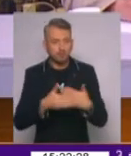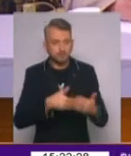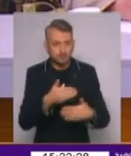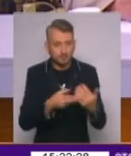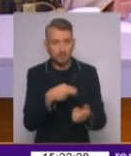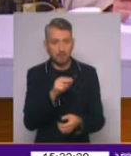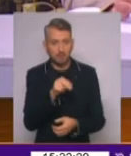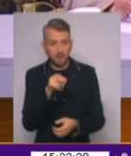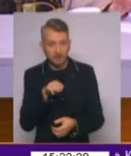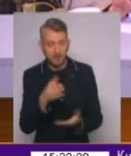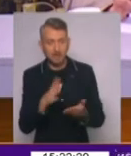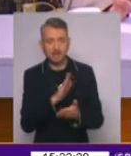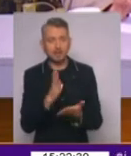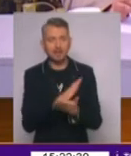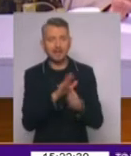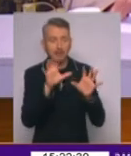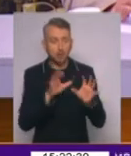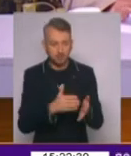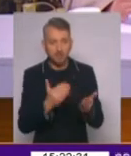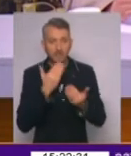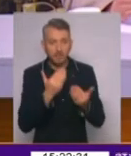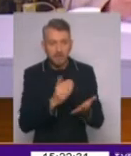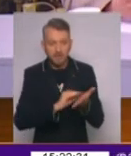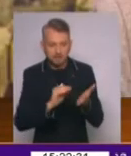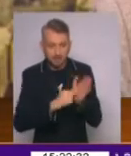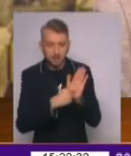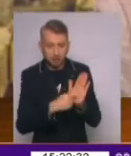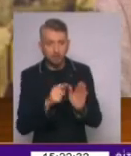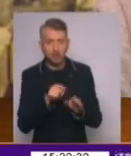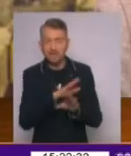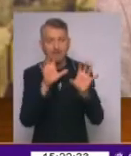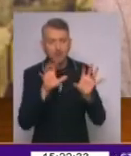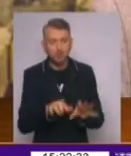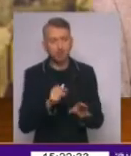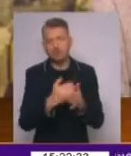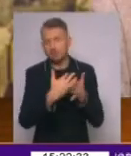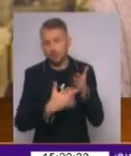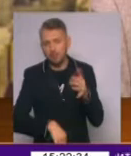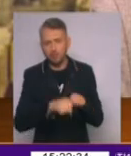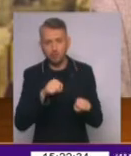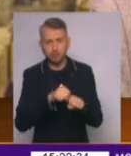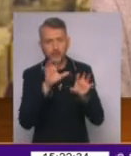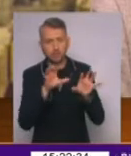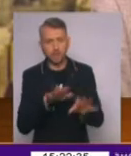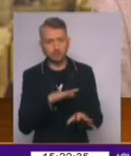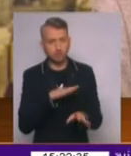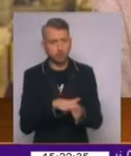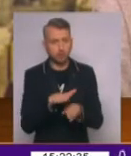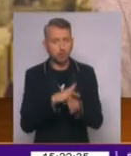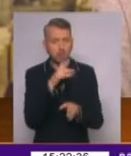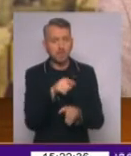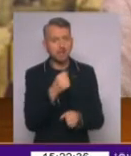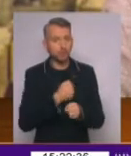є незаконними, і в зверненні це вказано, що вони є в принципі незаконні, як такі. Там безліч порушень законодавства було допущено при їх